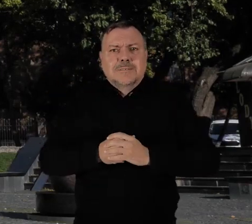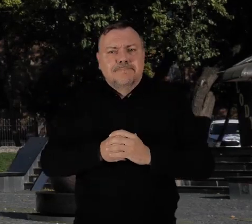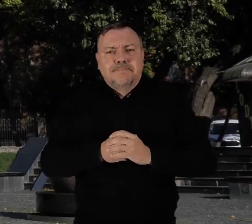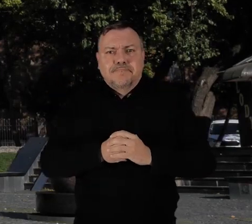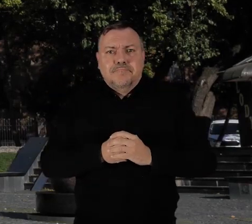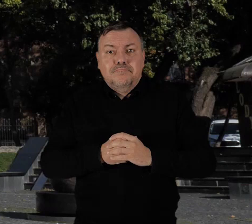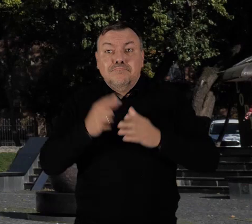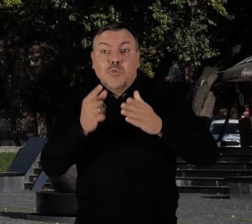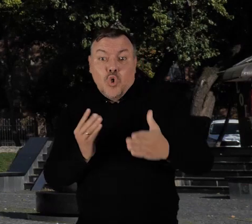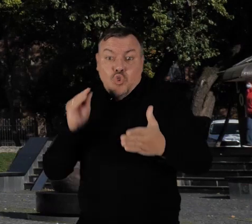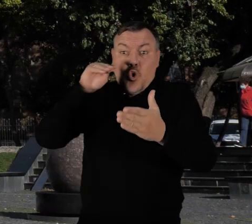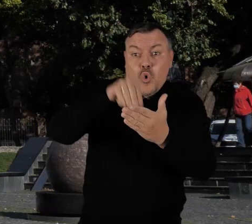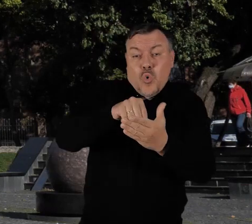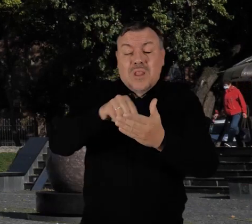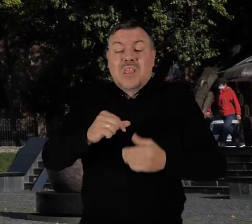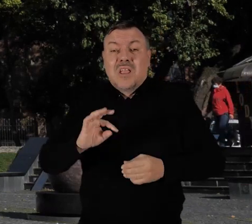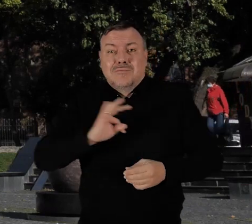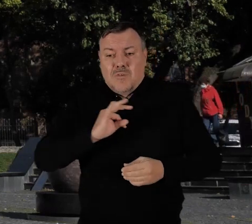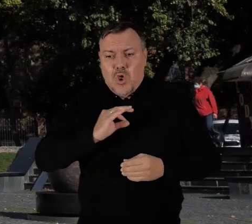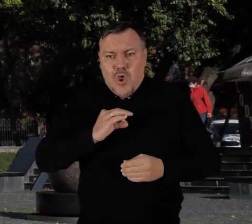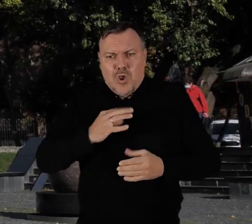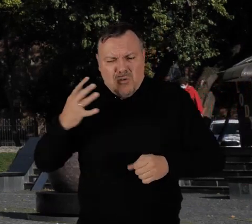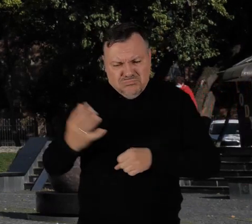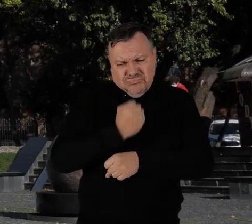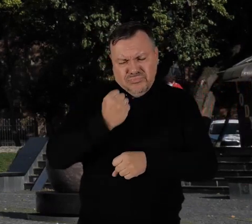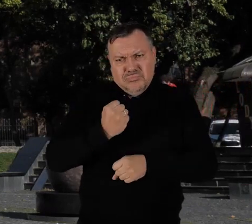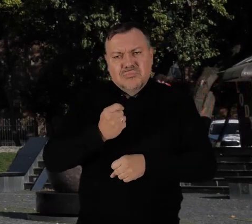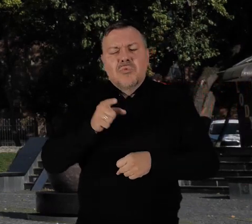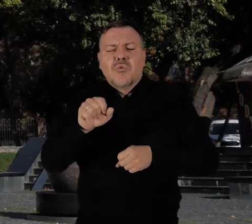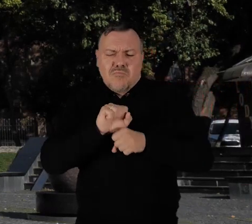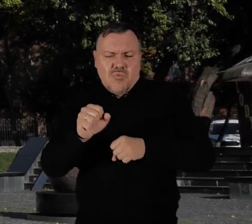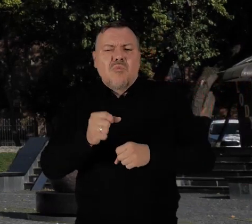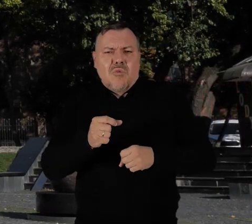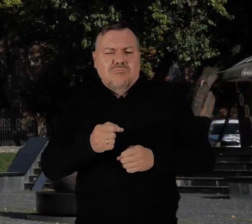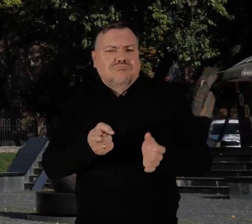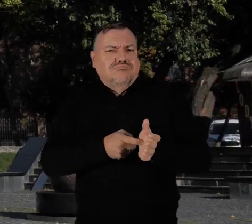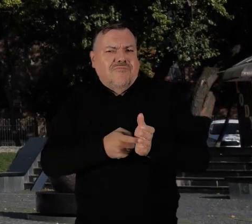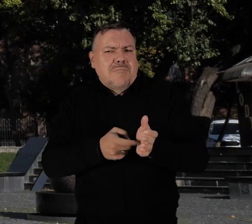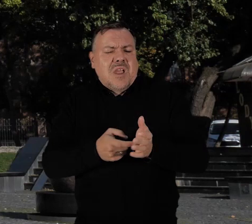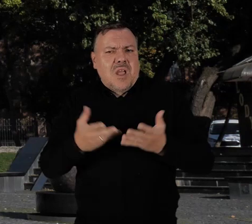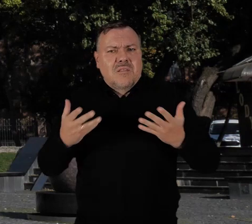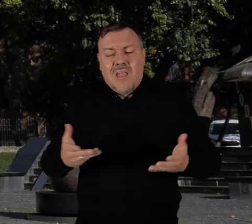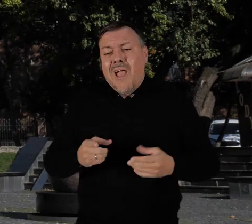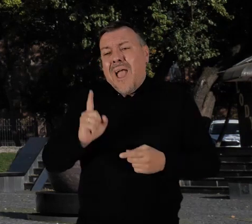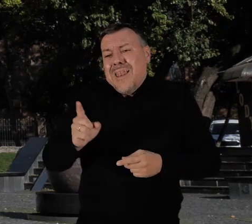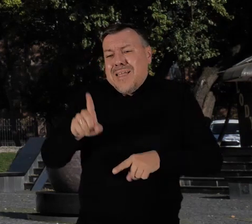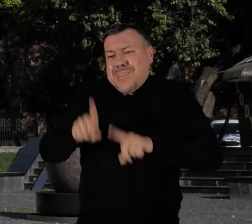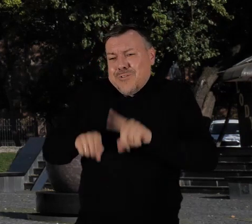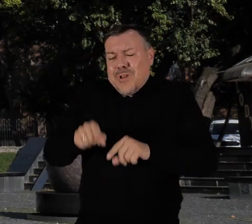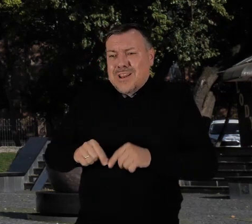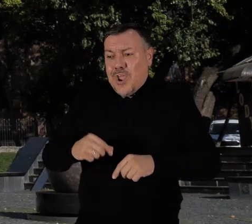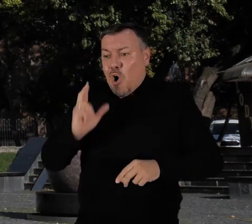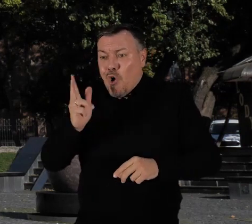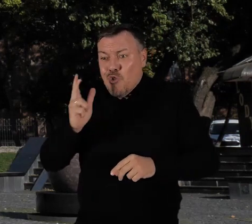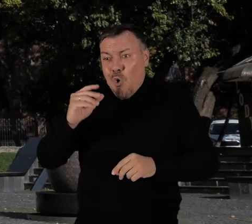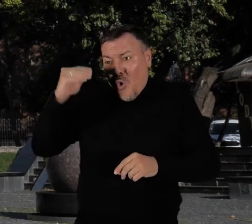prowadzenia dyskusji. Dokładanie własnych osiągnięć do tego zestawu stawało się czymś bardziej pożądanym, chociaż niejako z